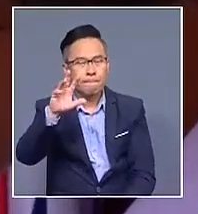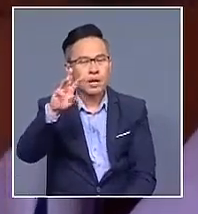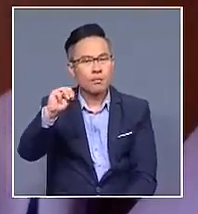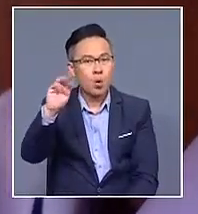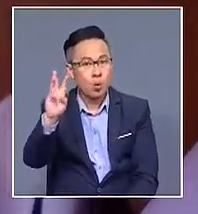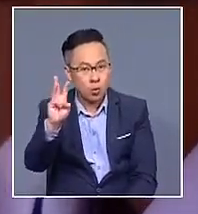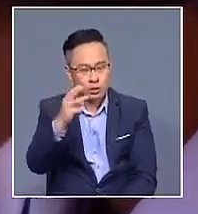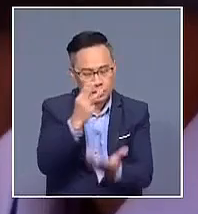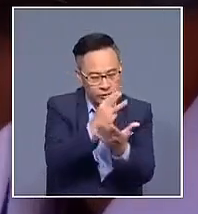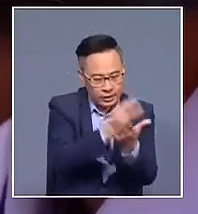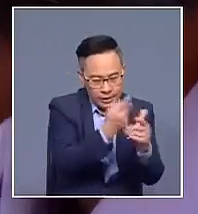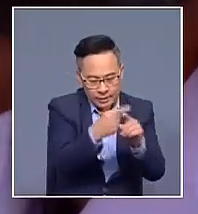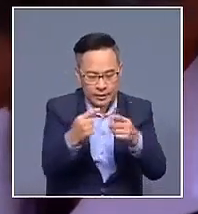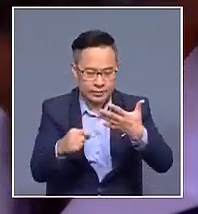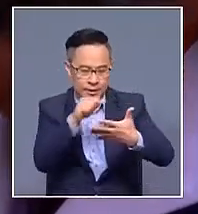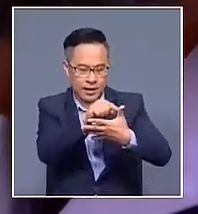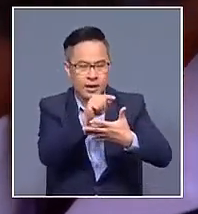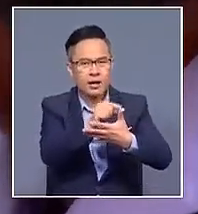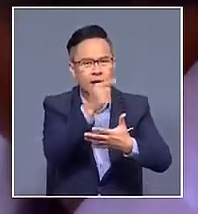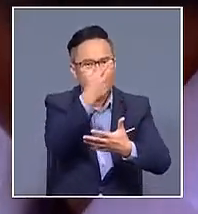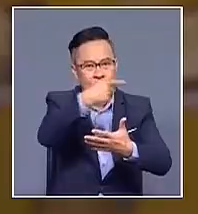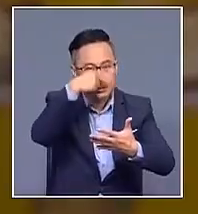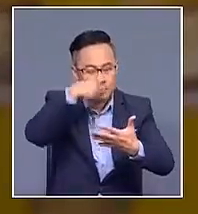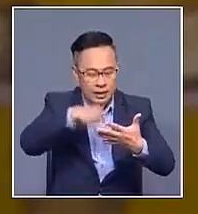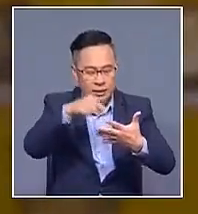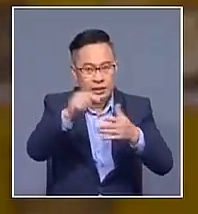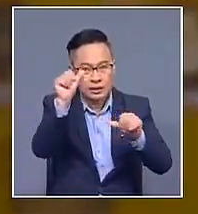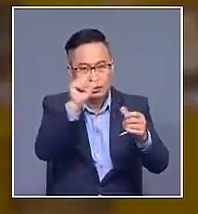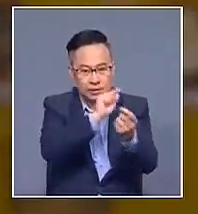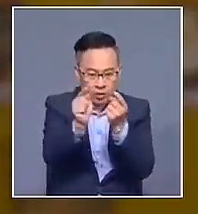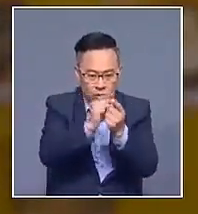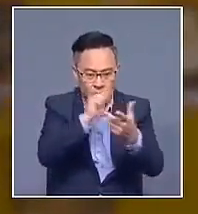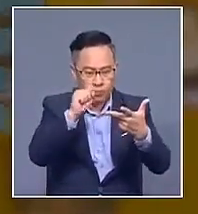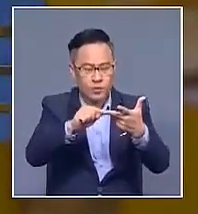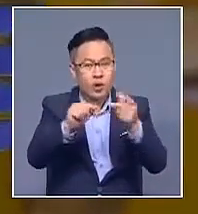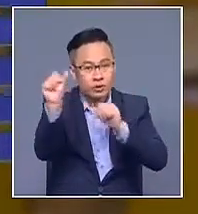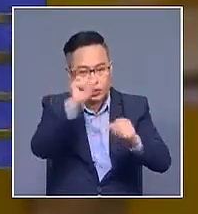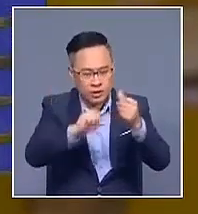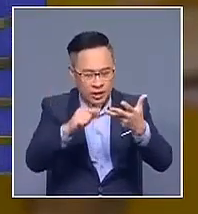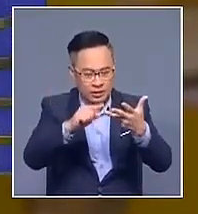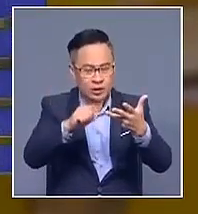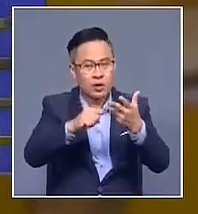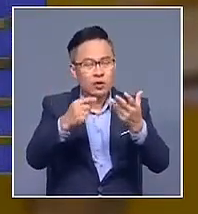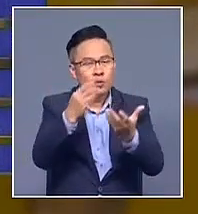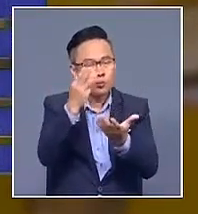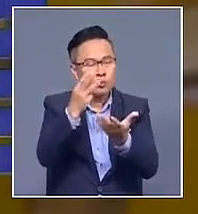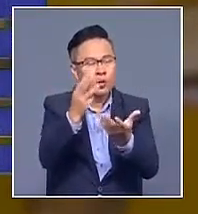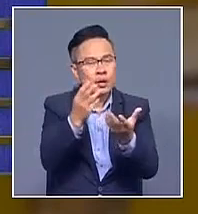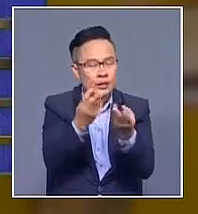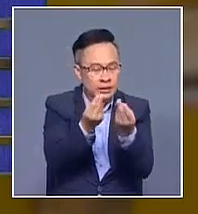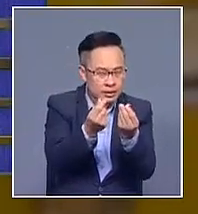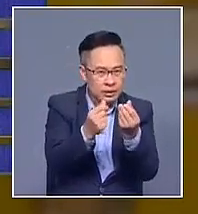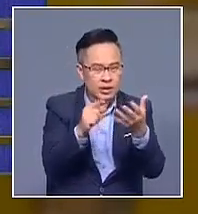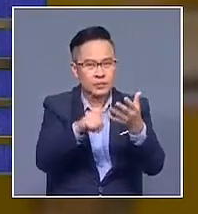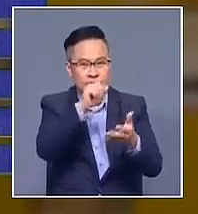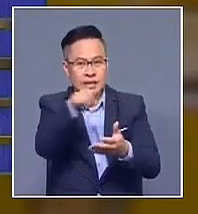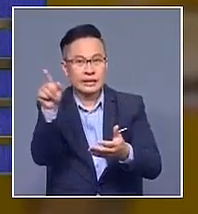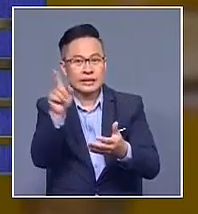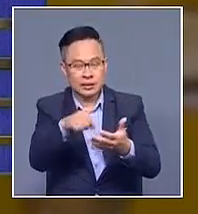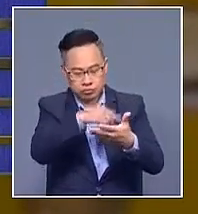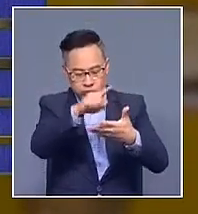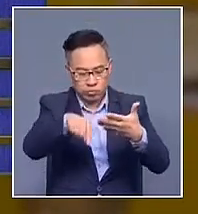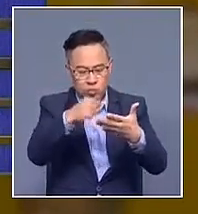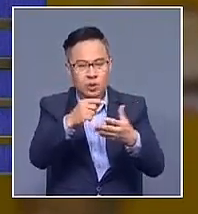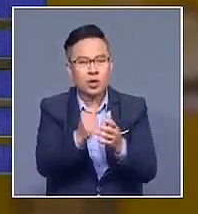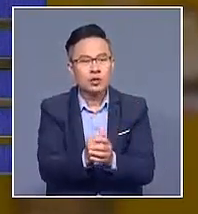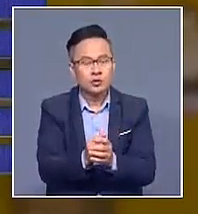ยสังคมศึกษาคณิตศาสตร์วิทยาศาสตร์และภาษาอังกฤษจากติวเตอร์11สถาบันกวดวิชาชื่อดังที่เข้าร่วมโครงการโดยไ